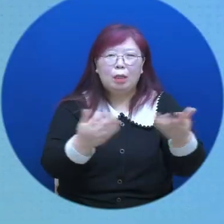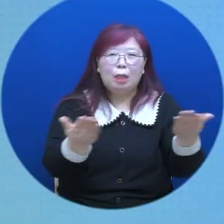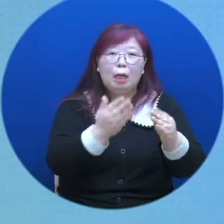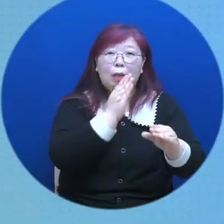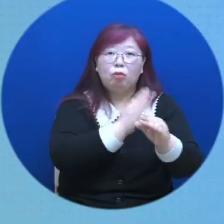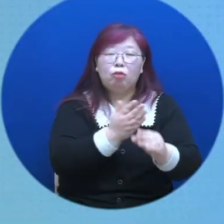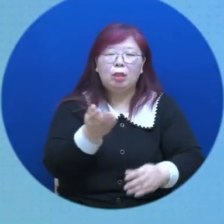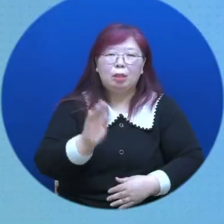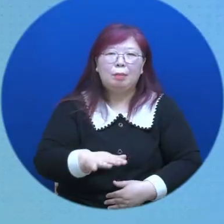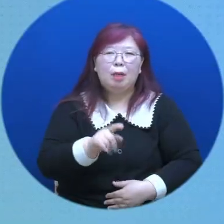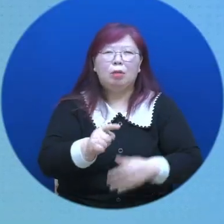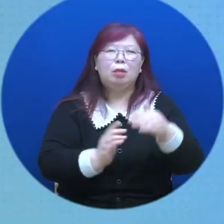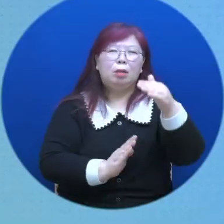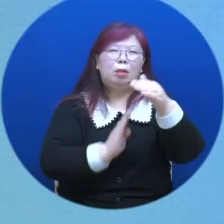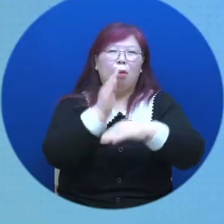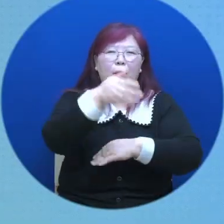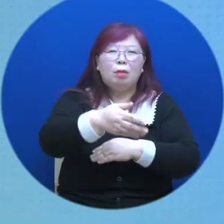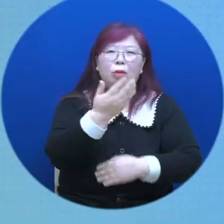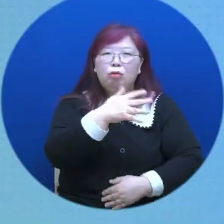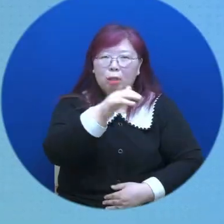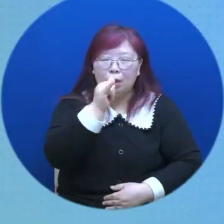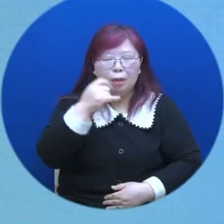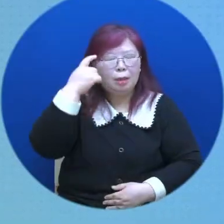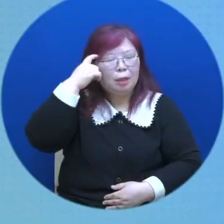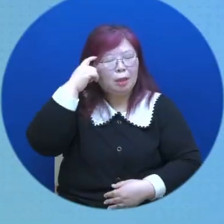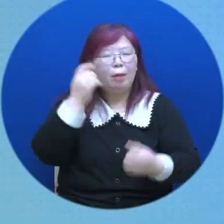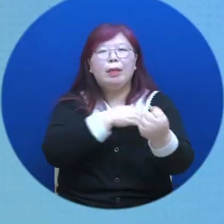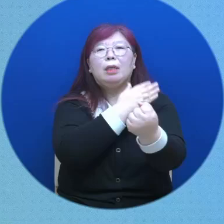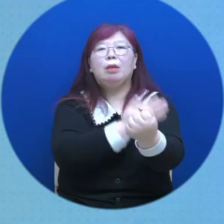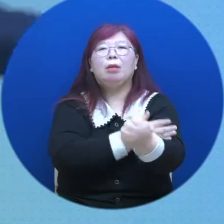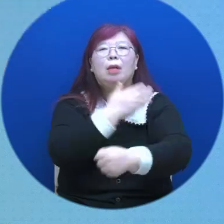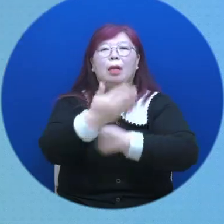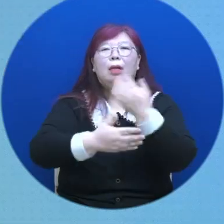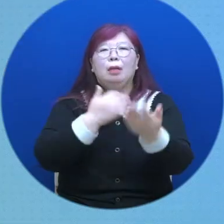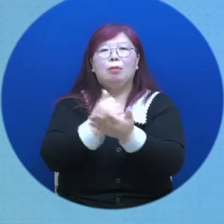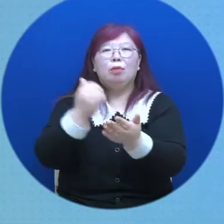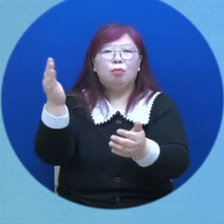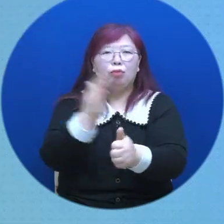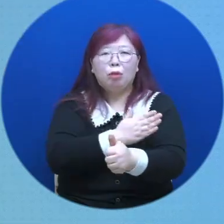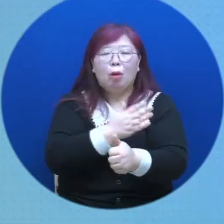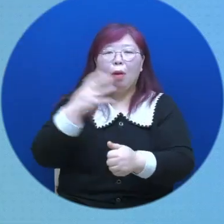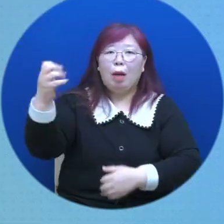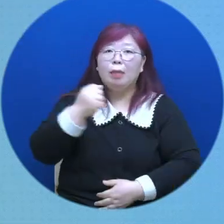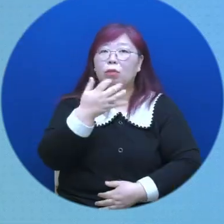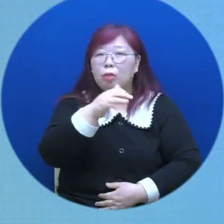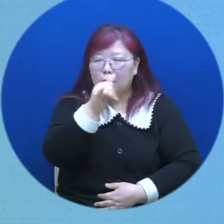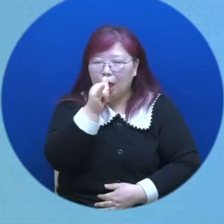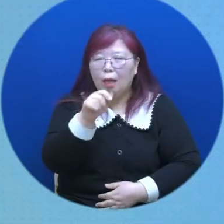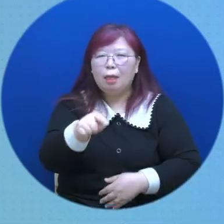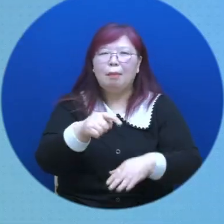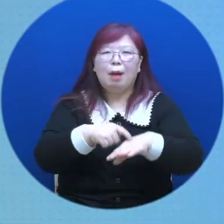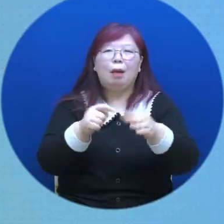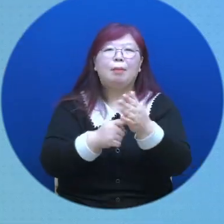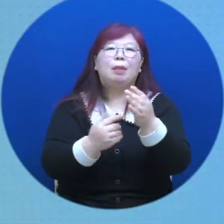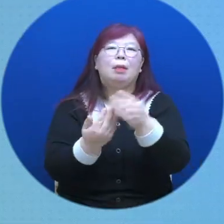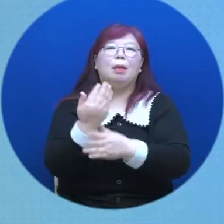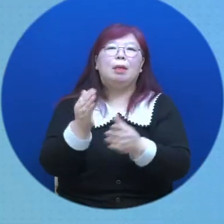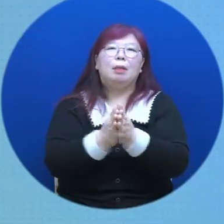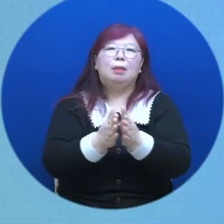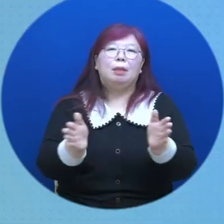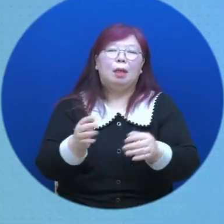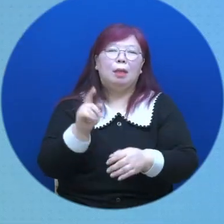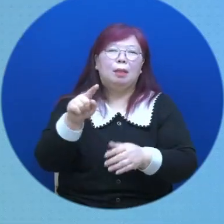있지만 이것을 넘어설 수 있는 지혜와 능력을 하나님으로부터 얻을 수 있다. 이 마음이 드는 거예요.